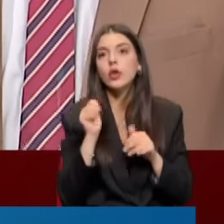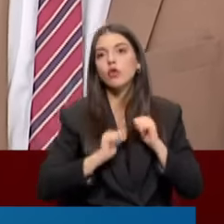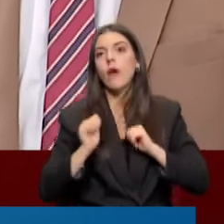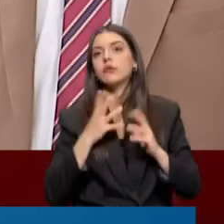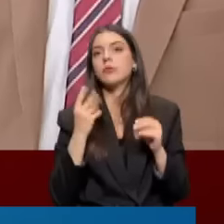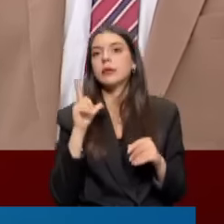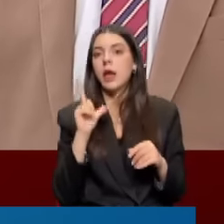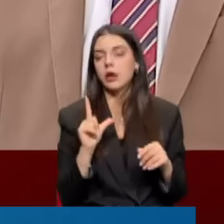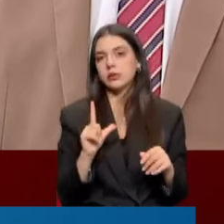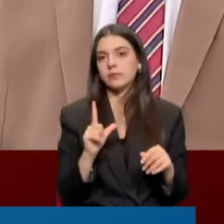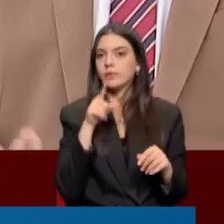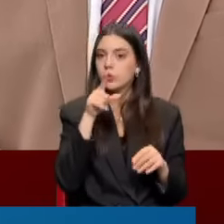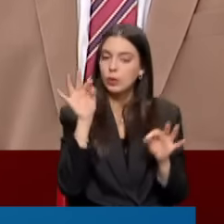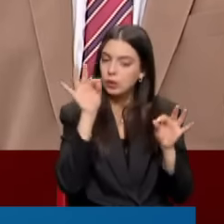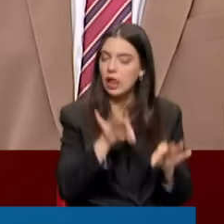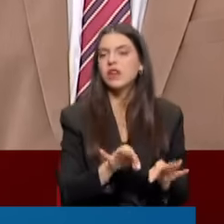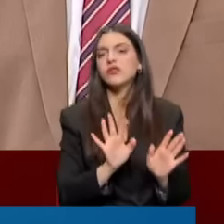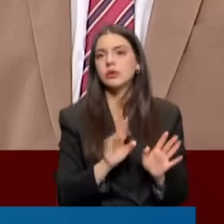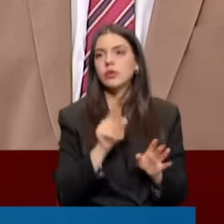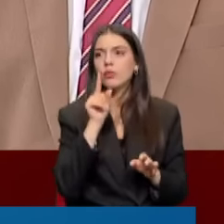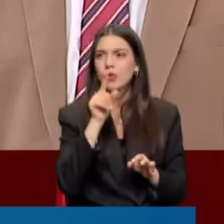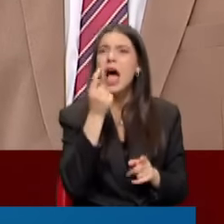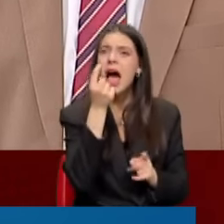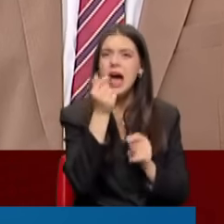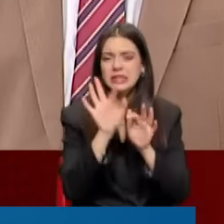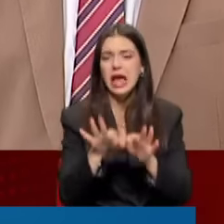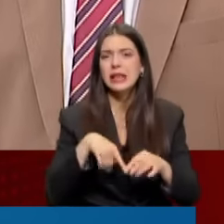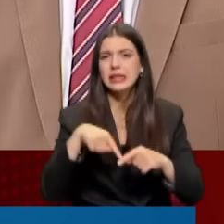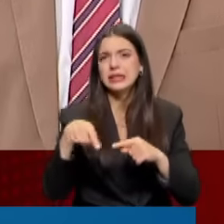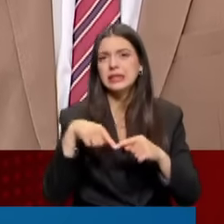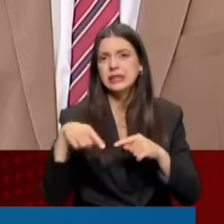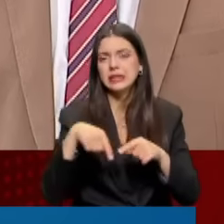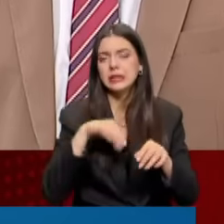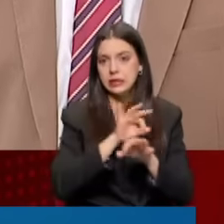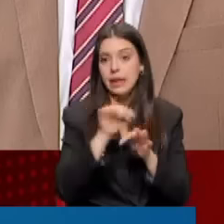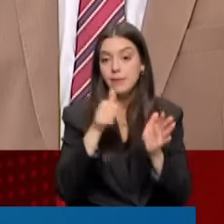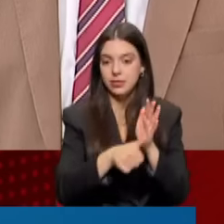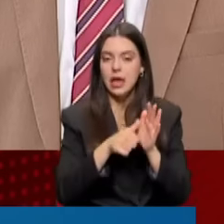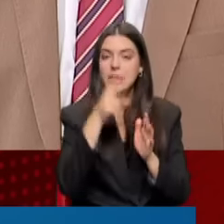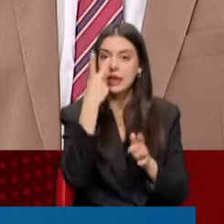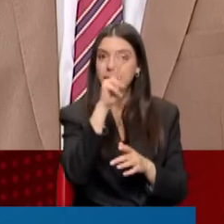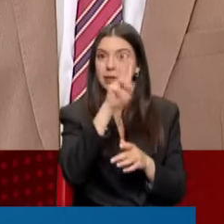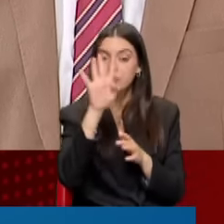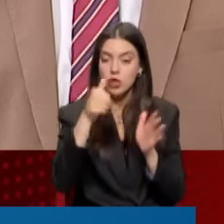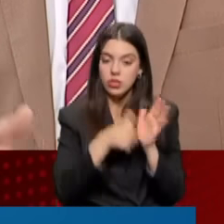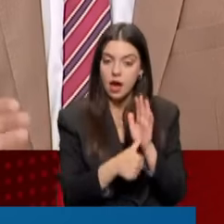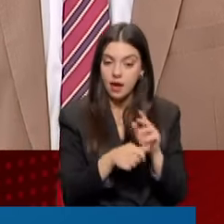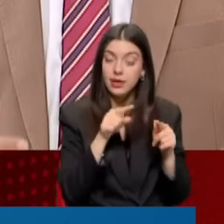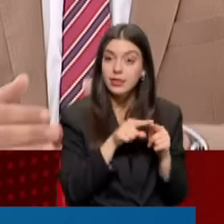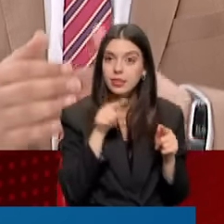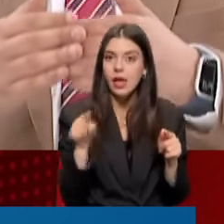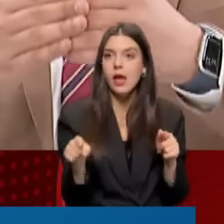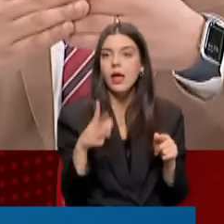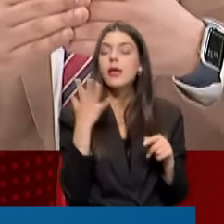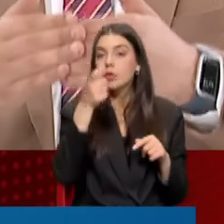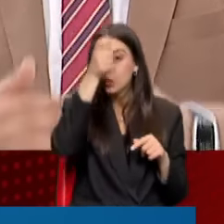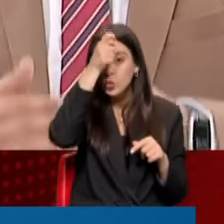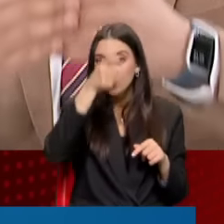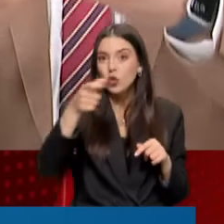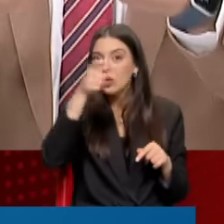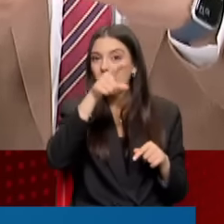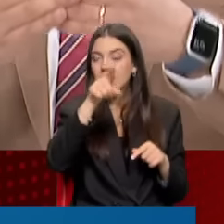duyduğumuz bir aşamaya geleceğiz ve bu aşama da kapıya dayandı artık yani bu itibariyle 2024 itibariyle artık Türkiye'nin